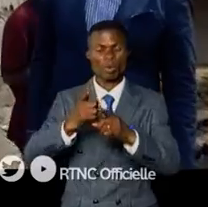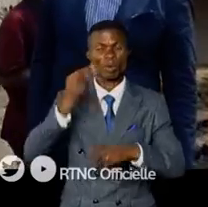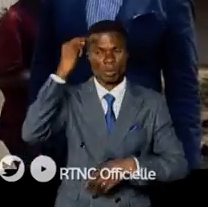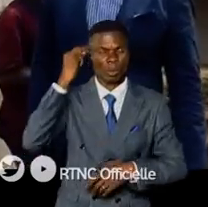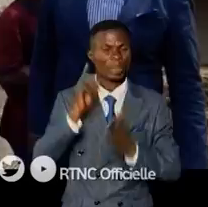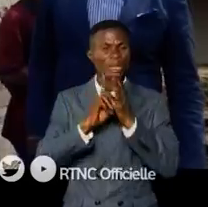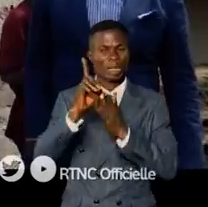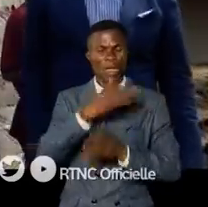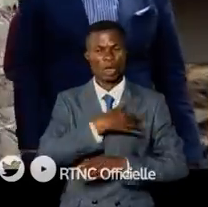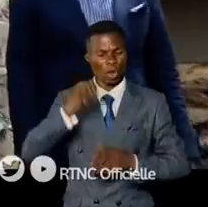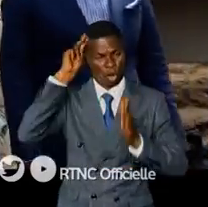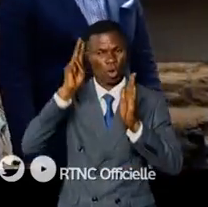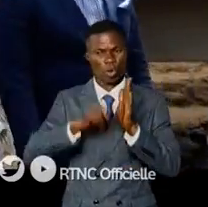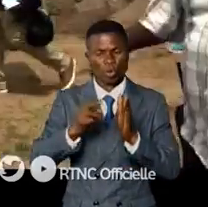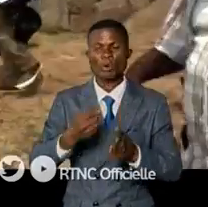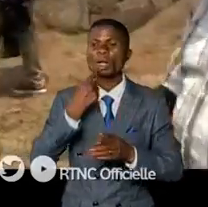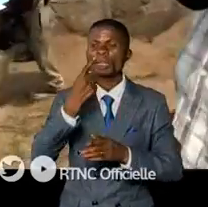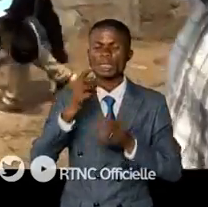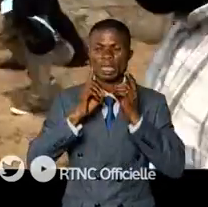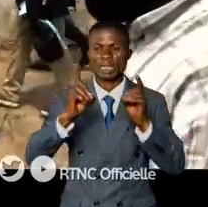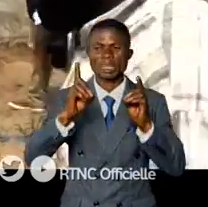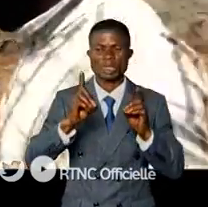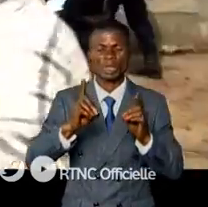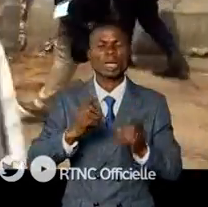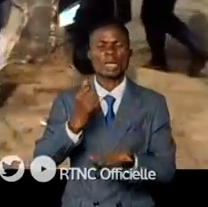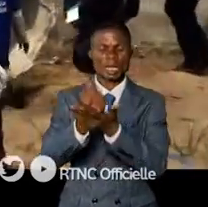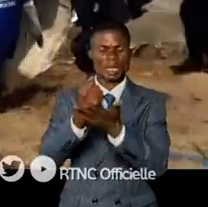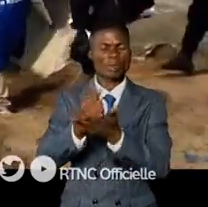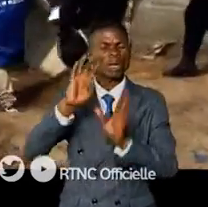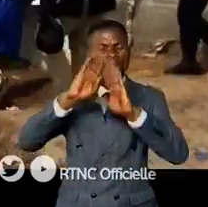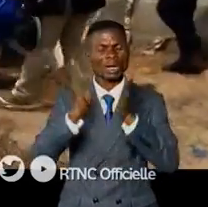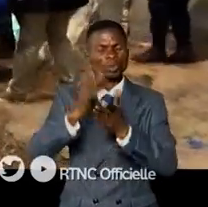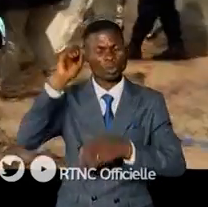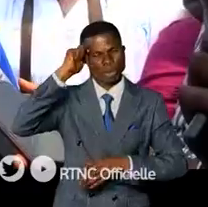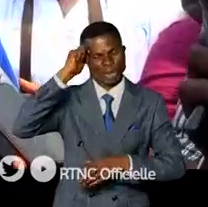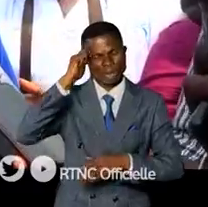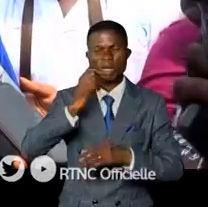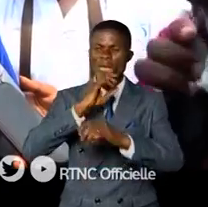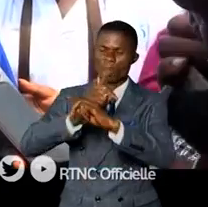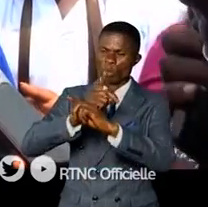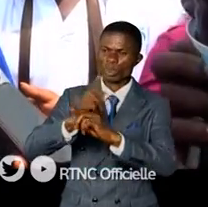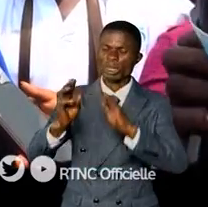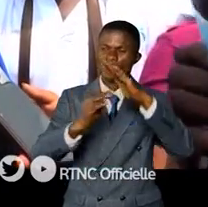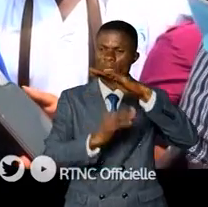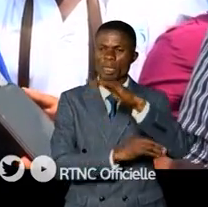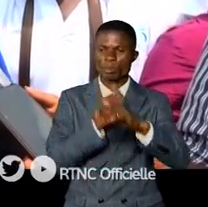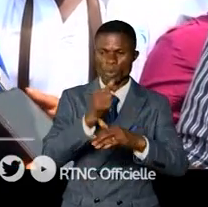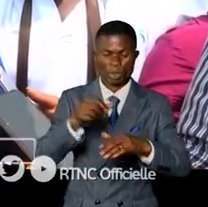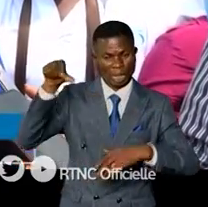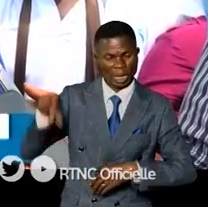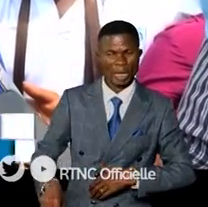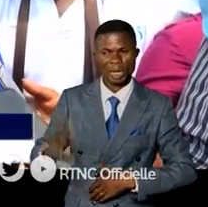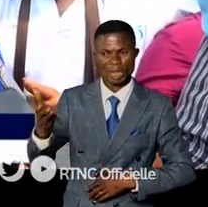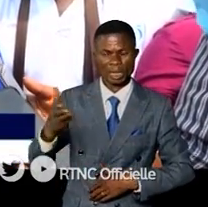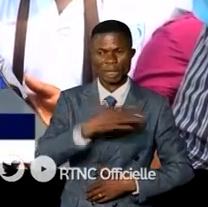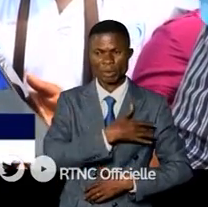a au nom du gouvernement placé un mot de prise de conscience pour la protection de ses biens par la population. Nous sommes dans un quartier